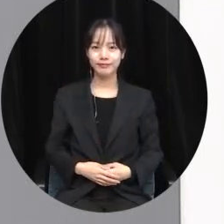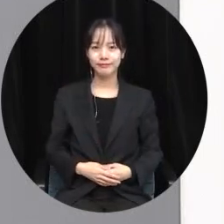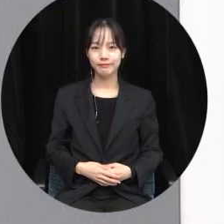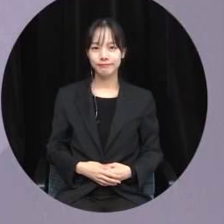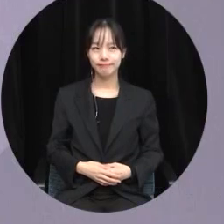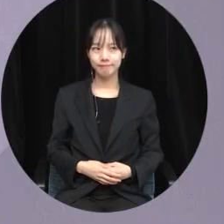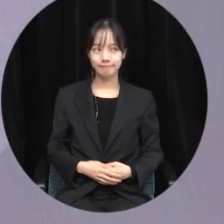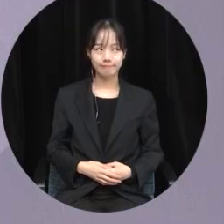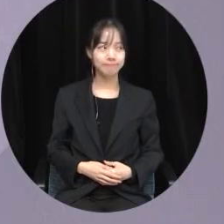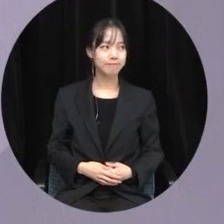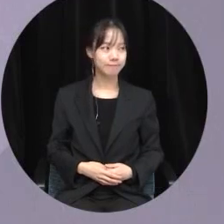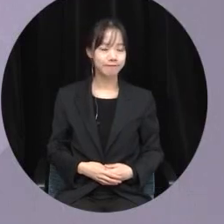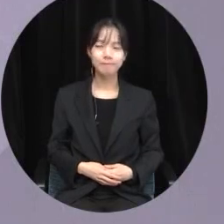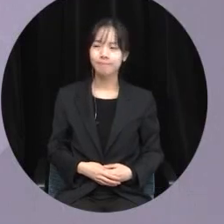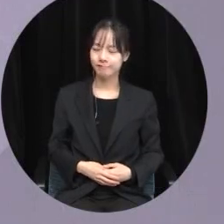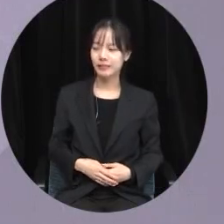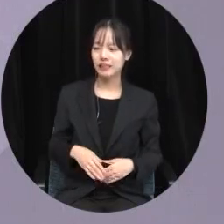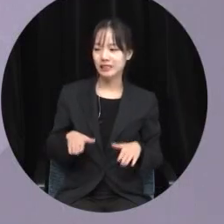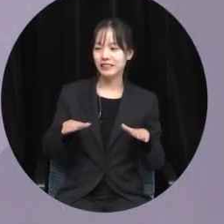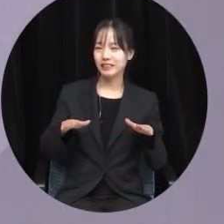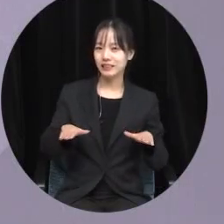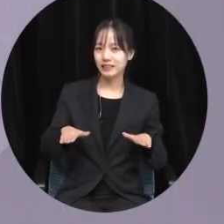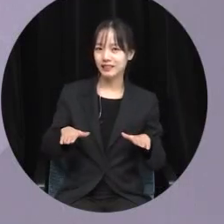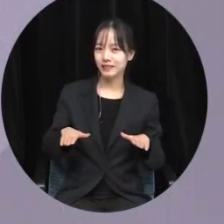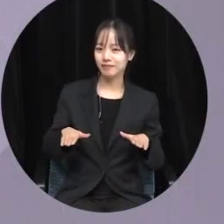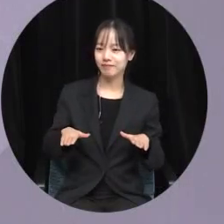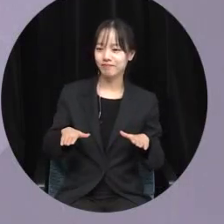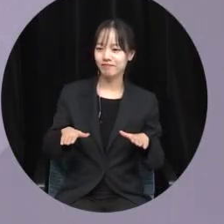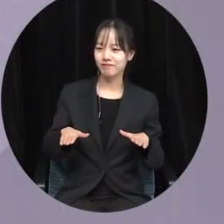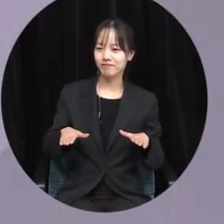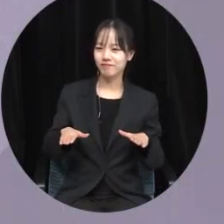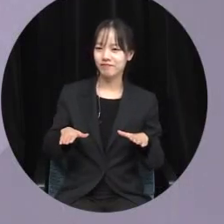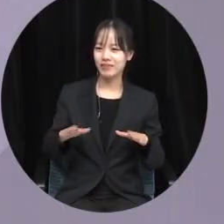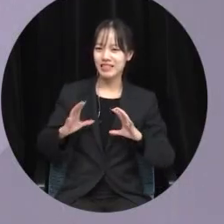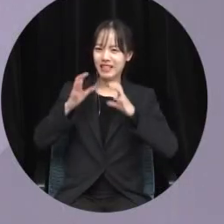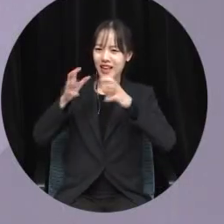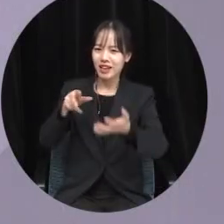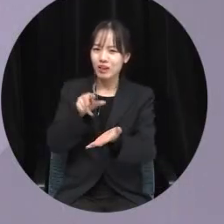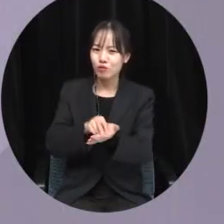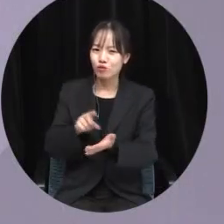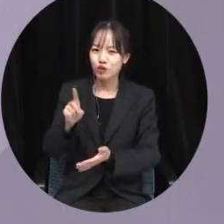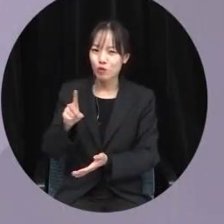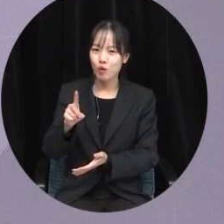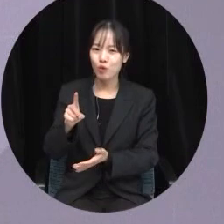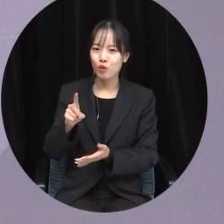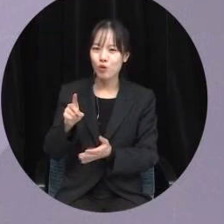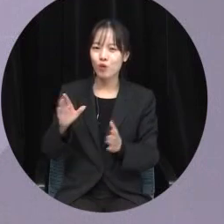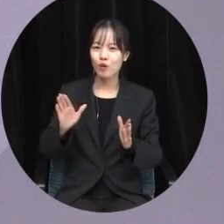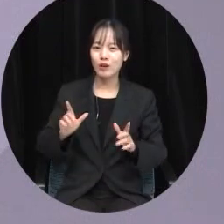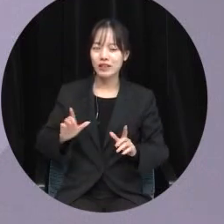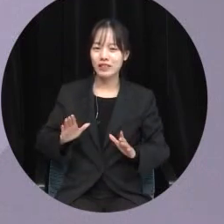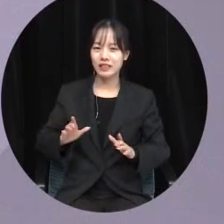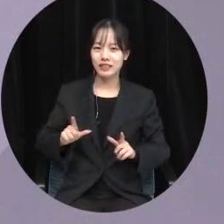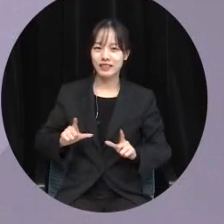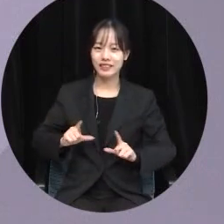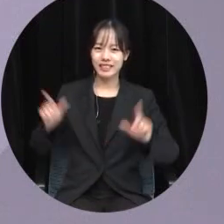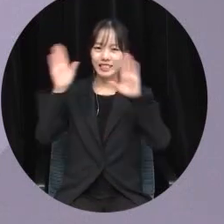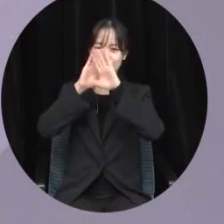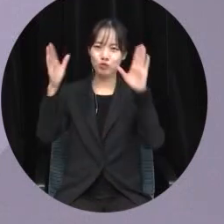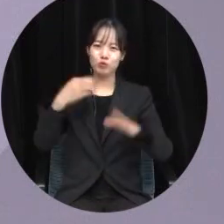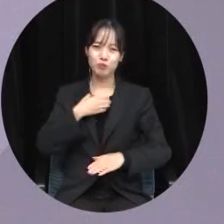지금 지구적 인류적 과제가 사실 기후위기하고 양극화, 빈부격차라고 해도 과언이 아닐